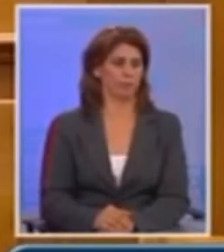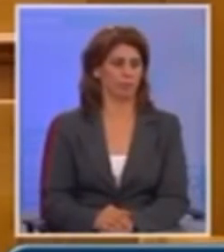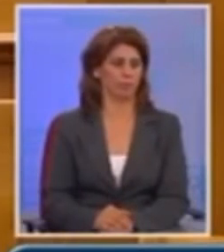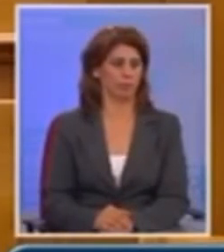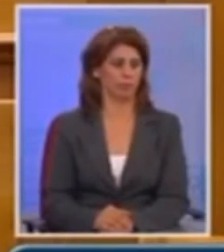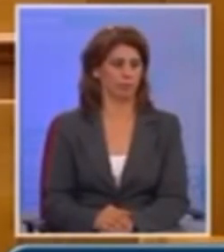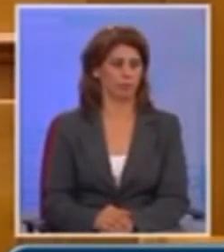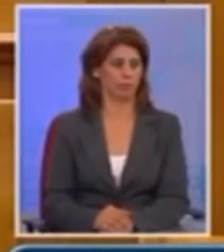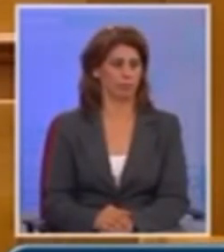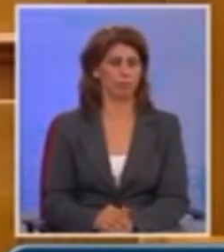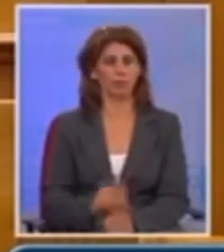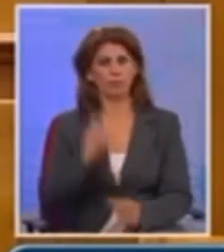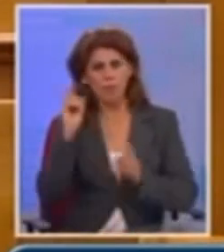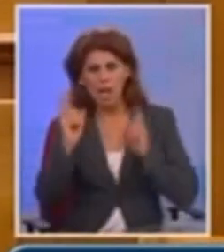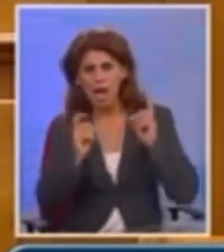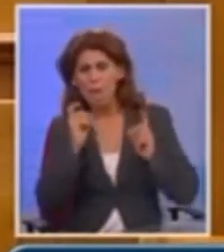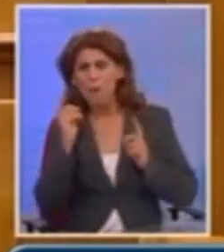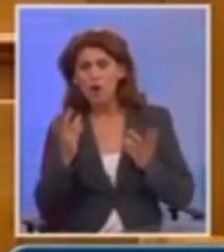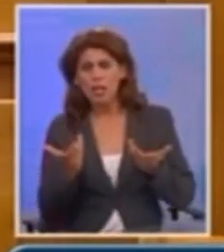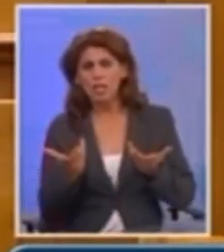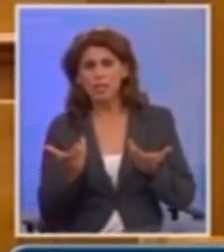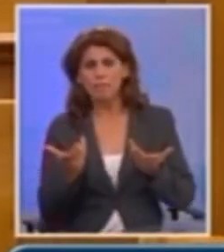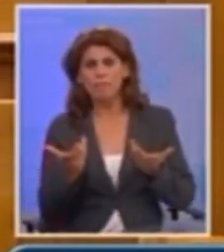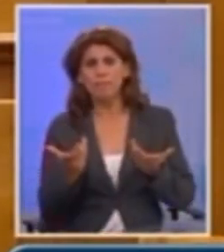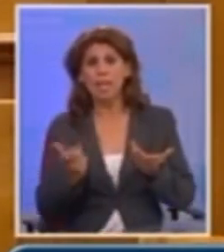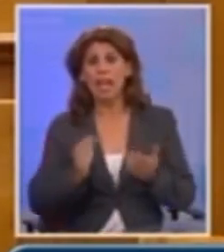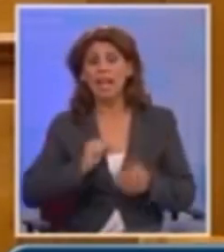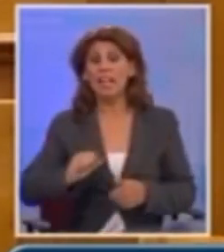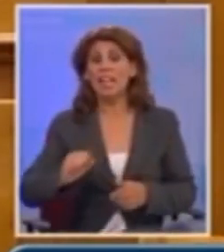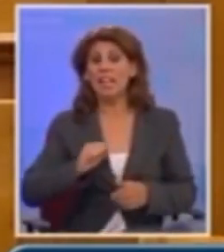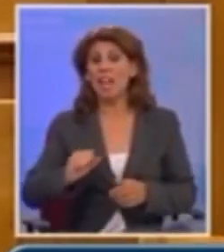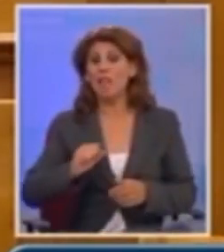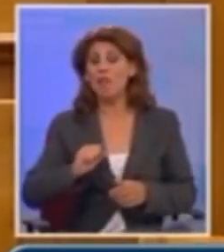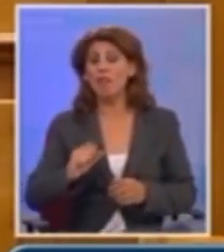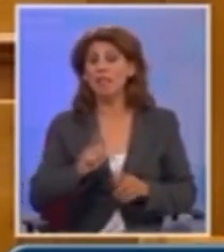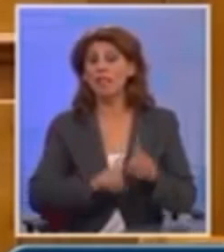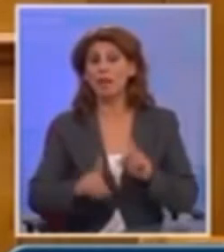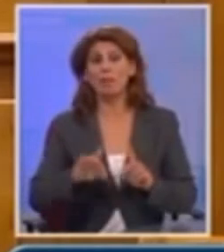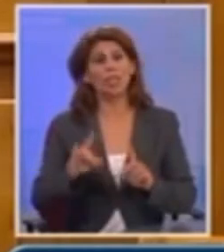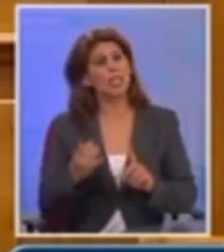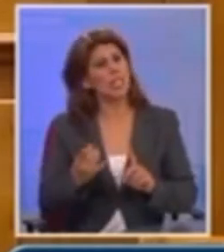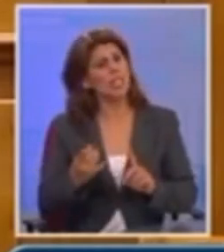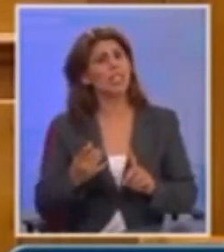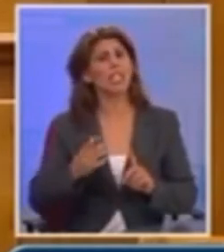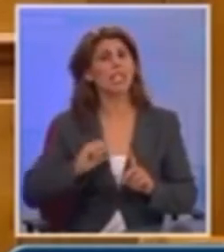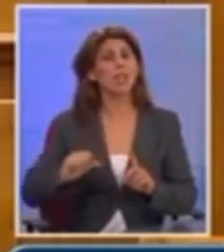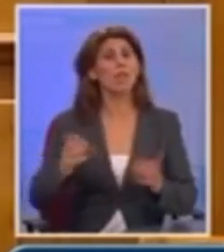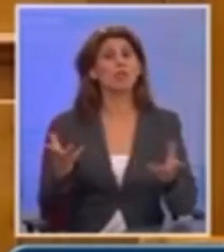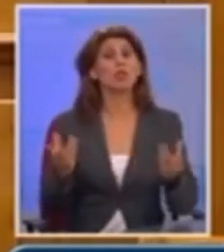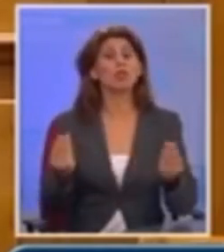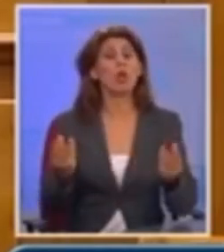Είναι απορίας άξιο να φοβάται κανείς ή να φοβούνται